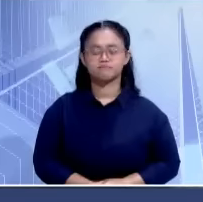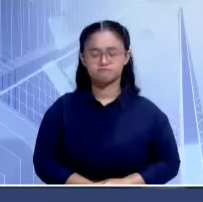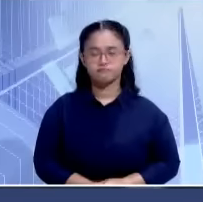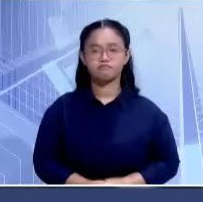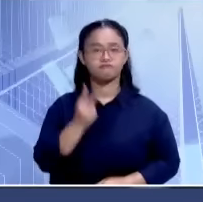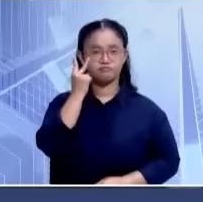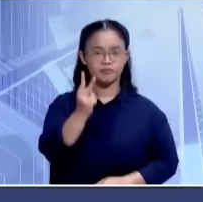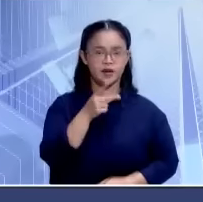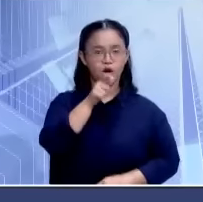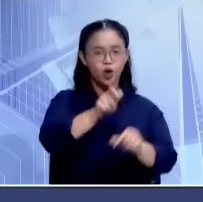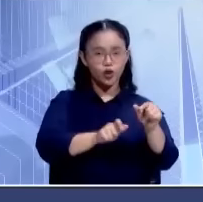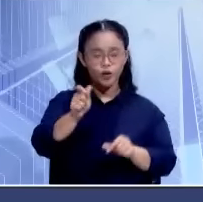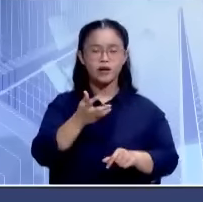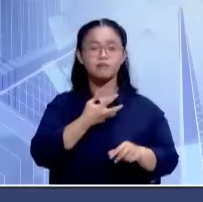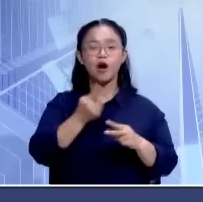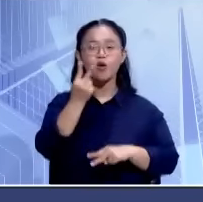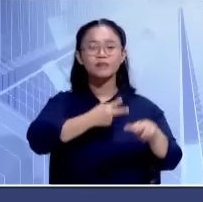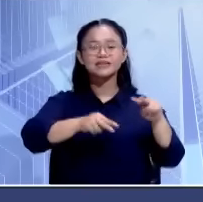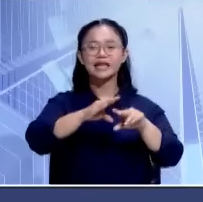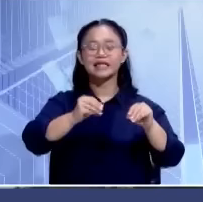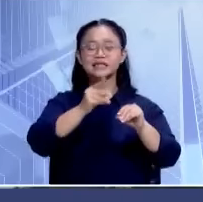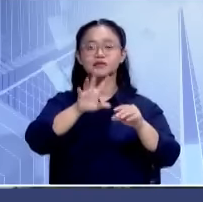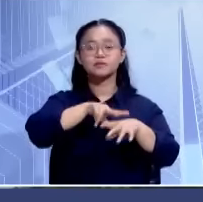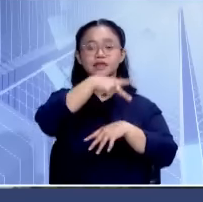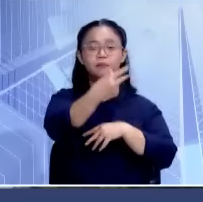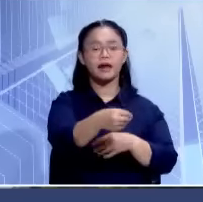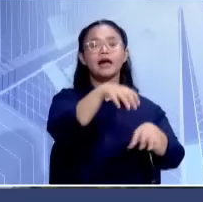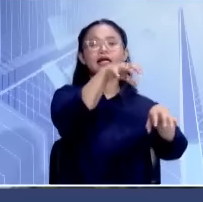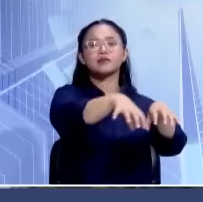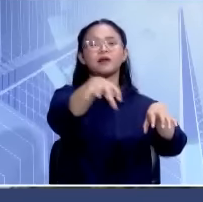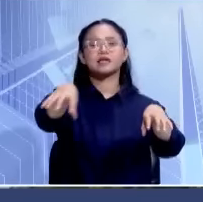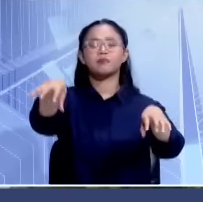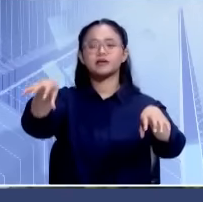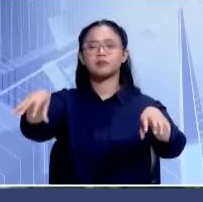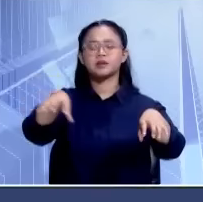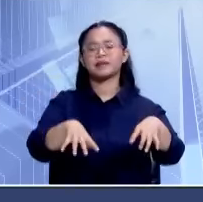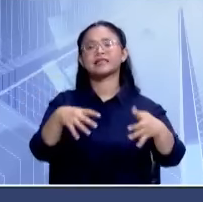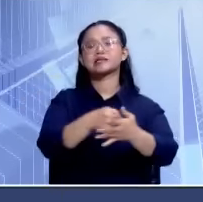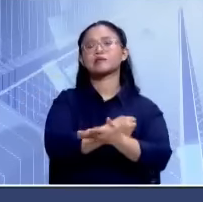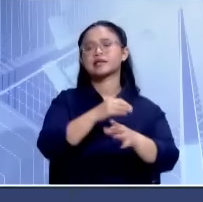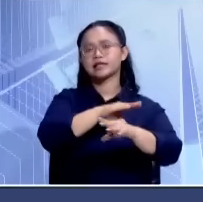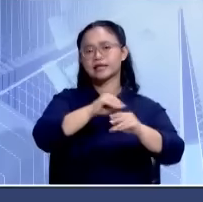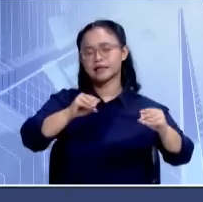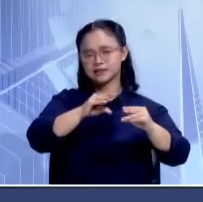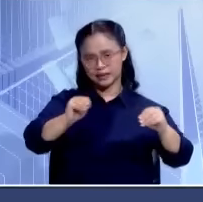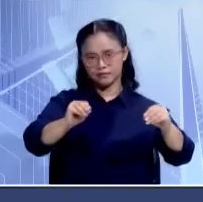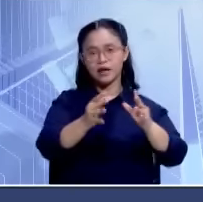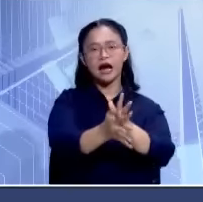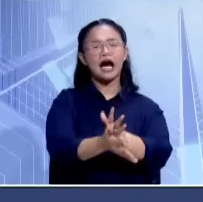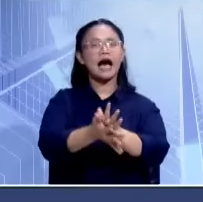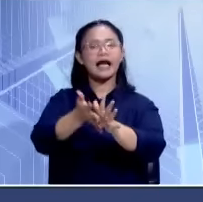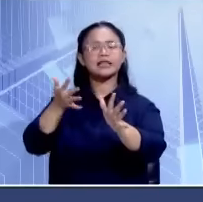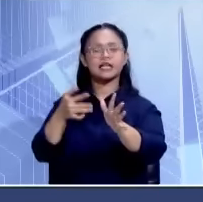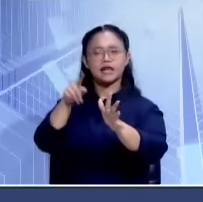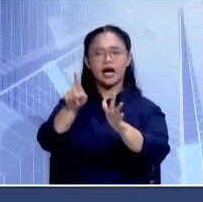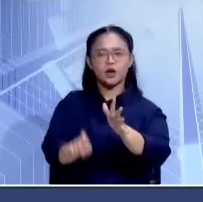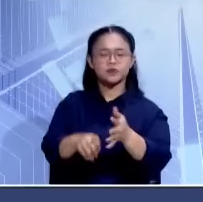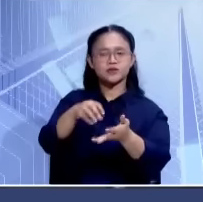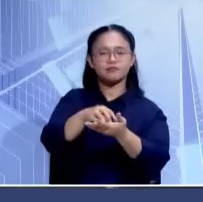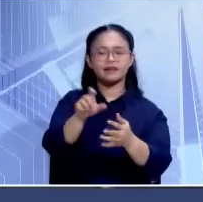Antrean pencari kerja mengular untuk masuk menuju stand bursa lowongan kerja di sebuah pusat perbelanjaan kawasan Cempaka